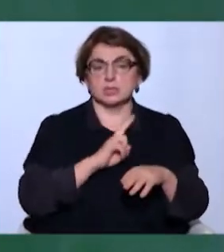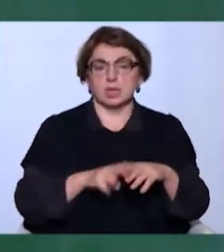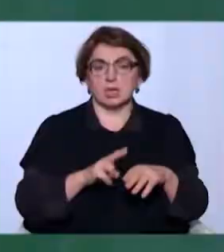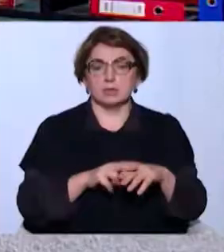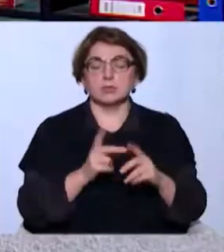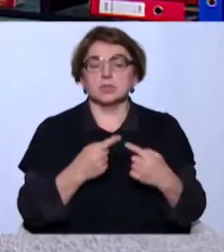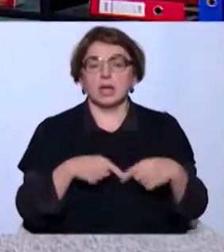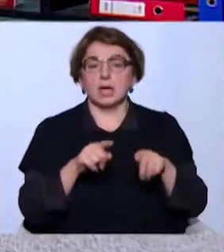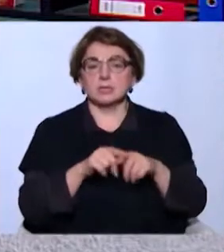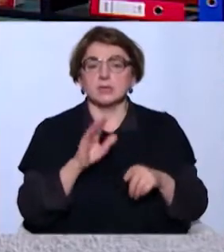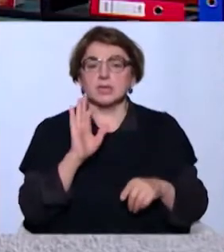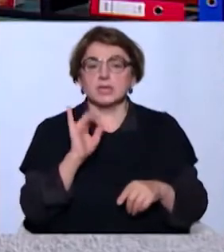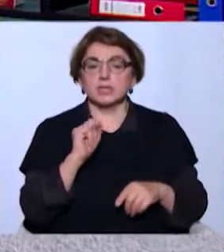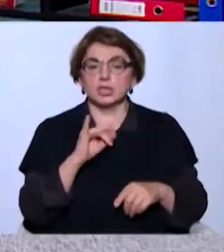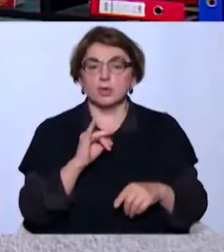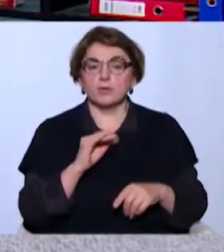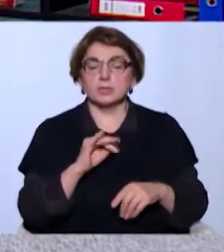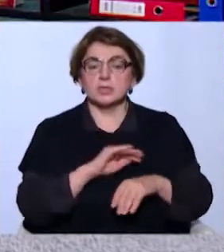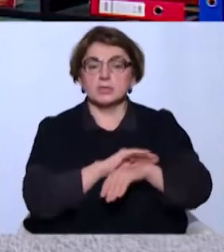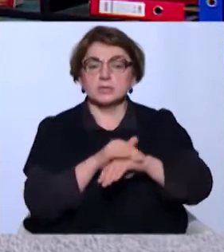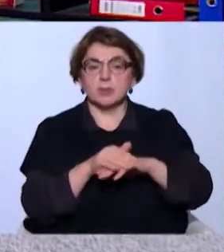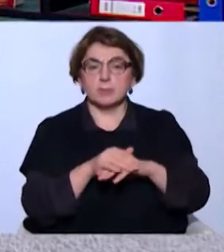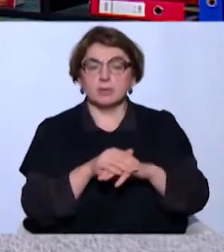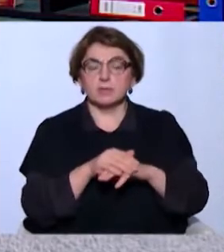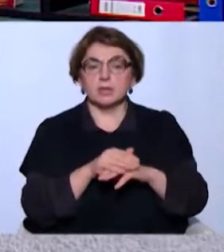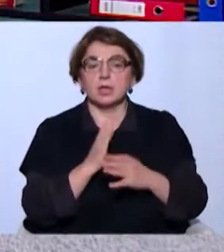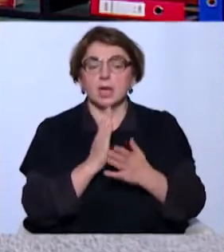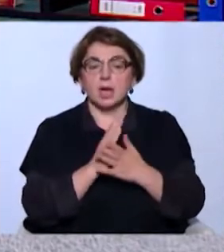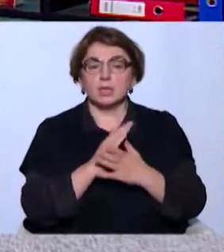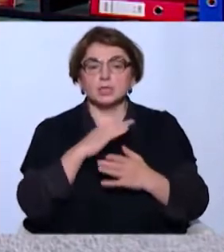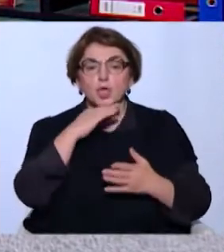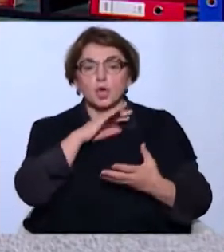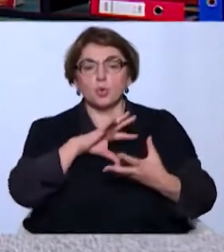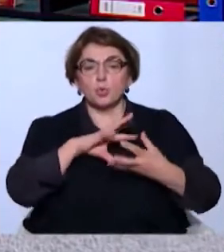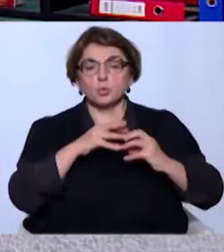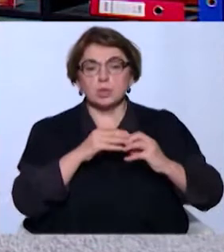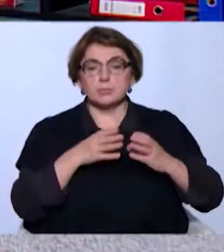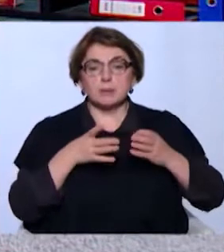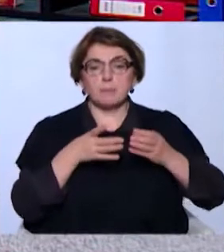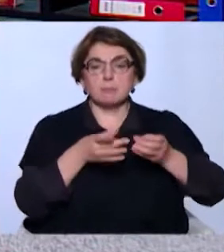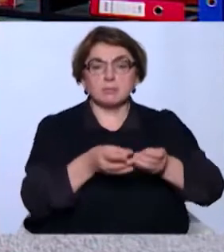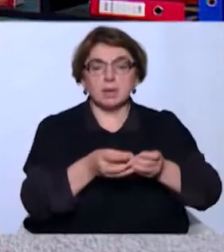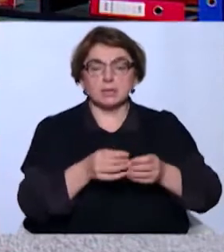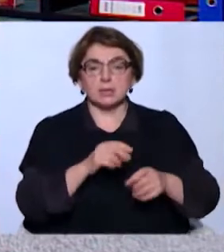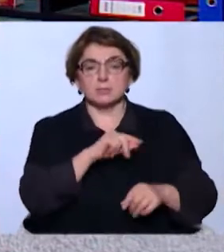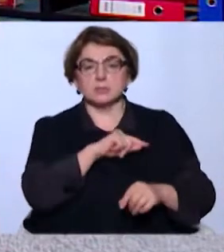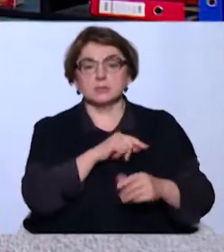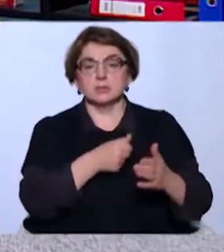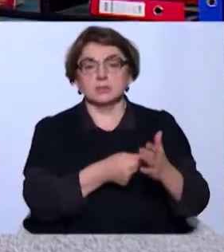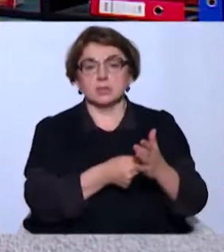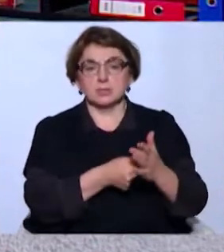და ასევე ქიტინოვანი საფარველი წარმოადგენს კუნთების მიმაგრების საშუალებას. ასე